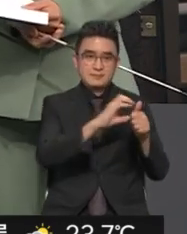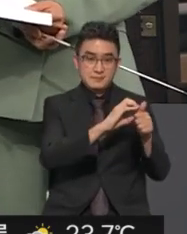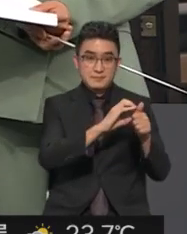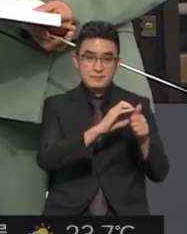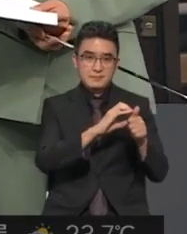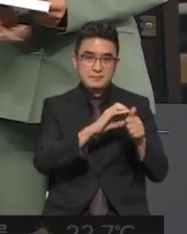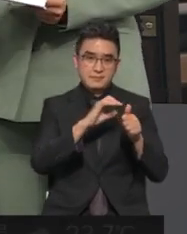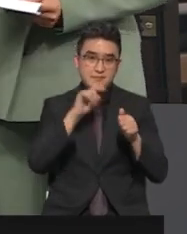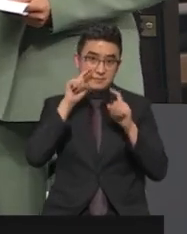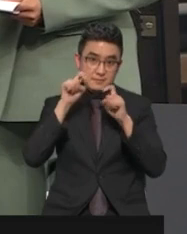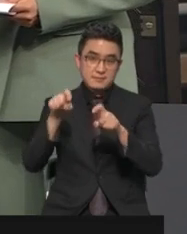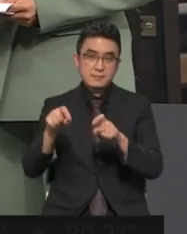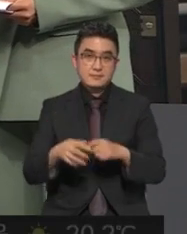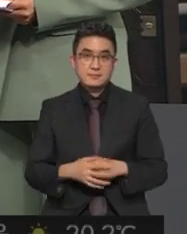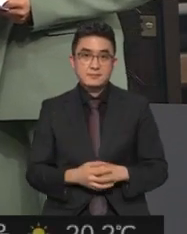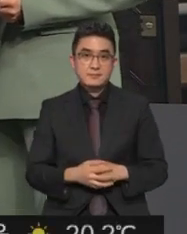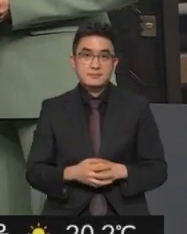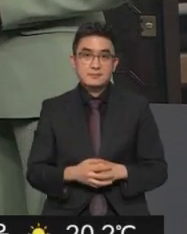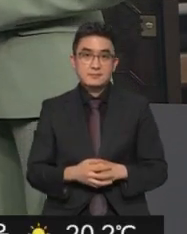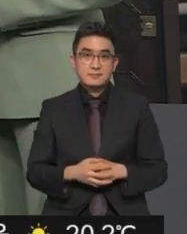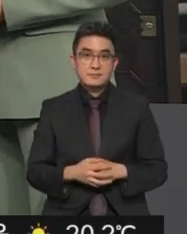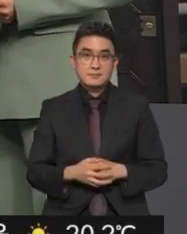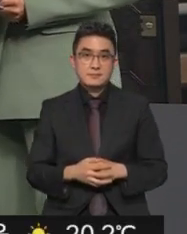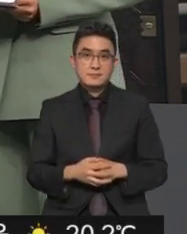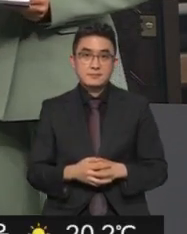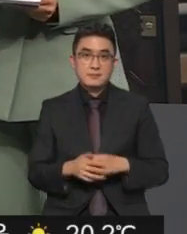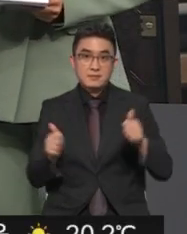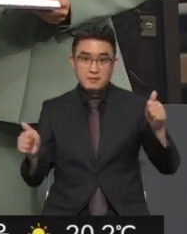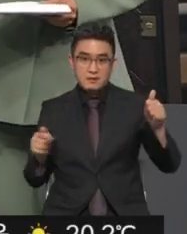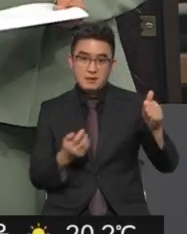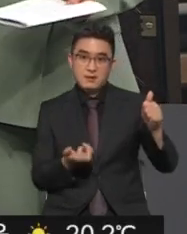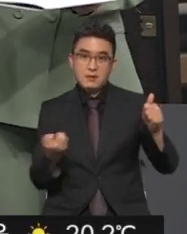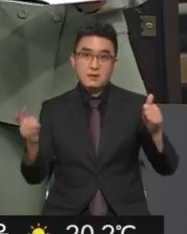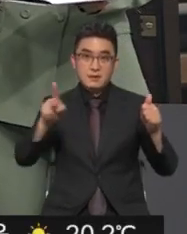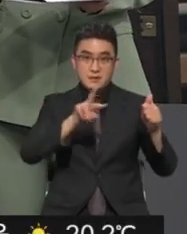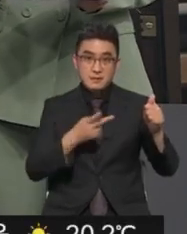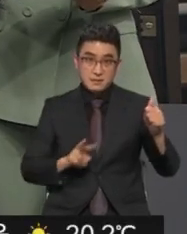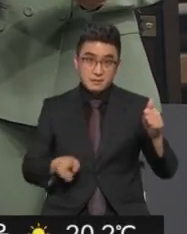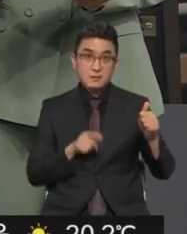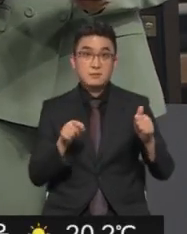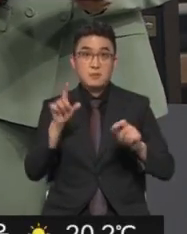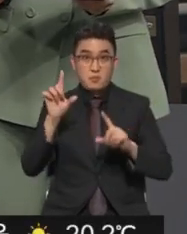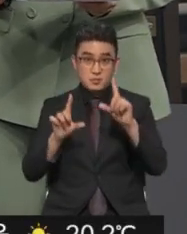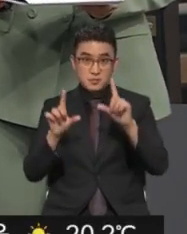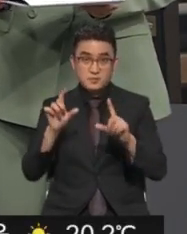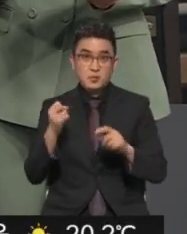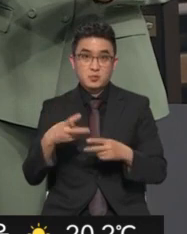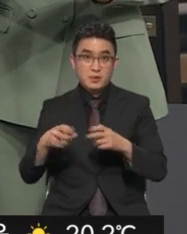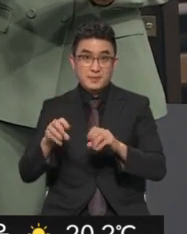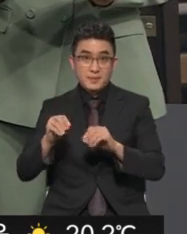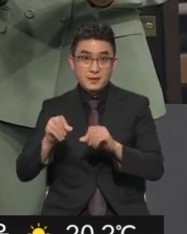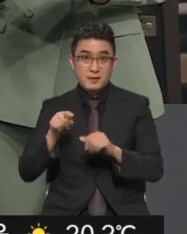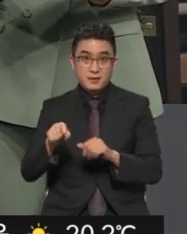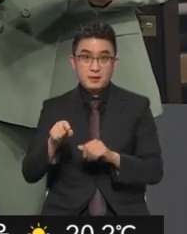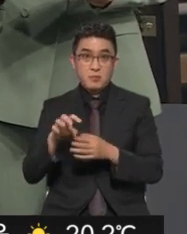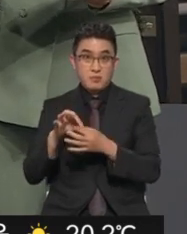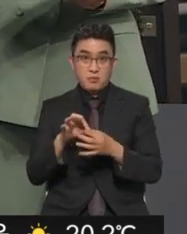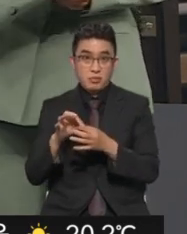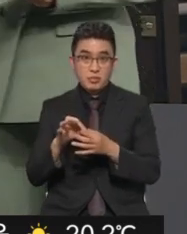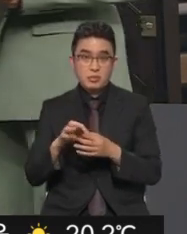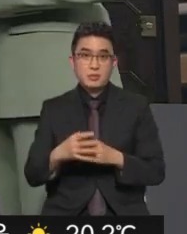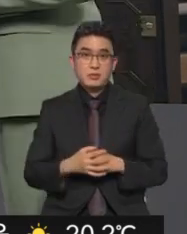것으로 보고 있는데요 이렇게 중간에 여러 사람을 거친 점 그리고 대장동 관련 보도가 나오는 이후에 김 부원장이